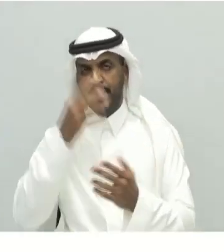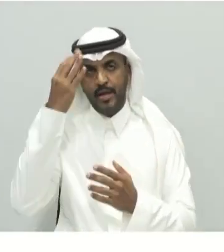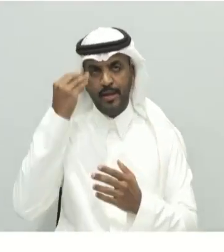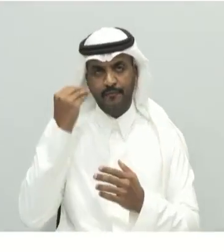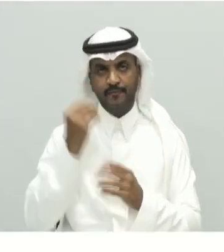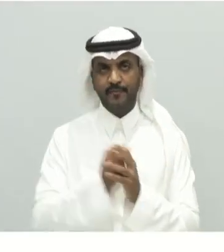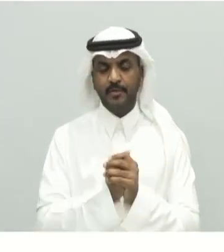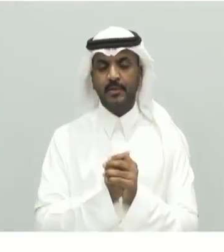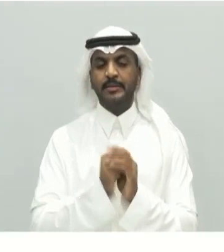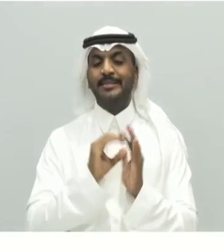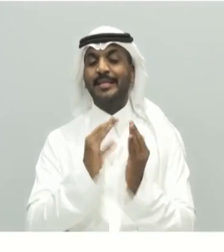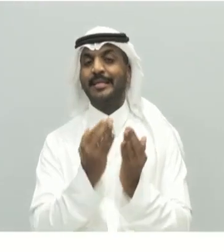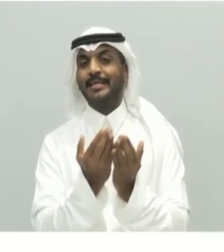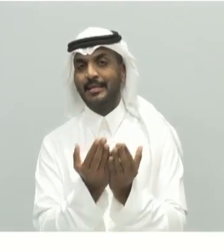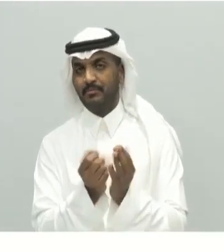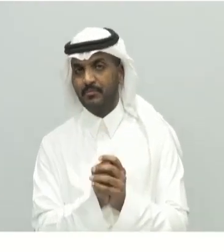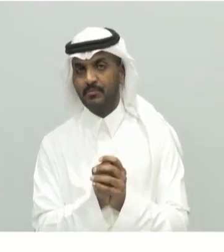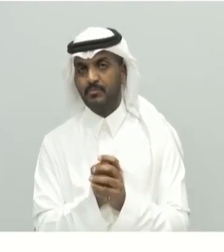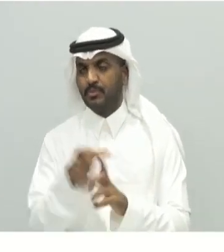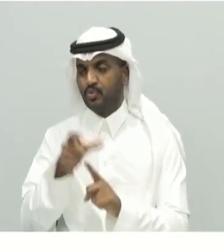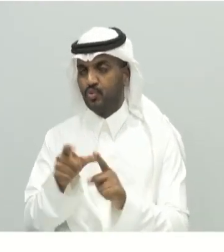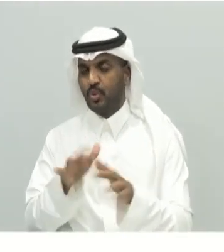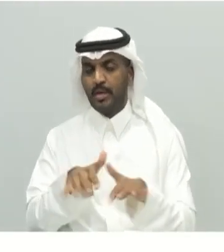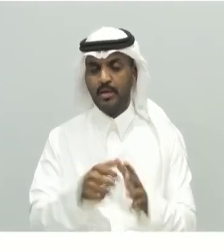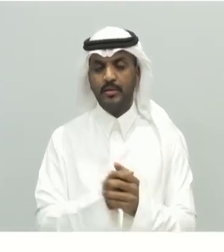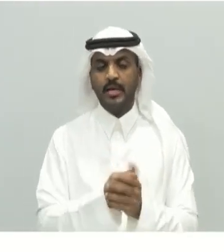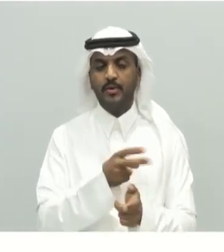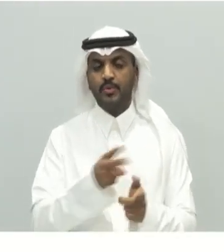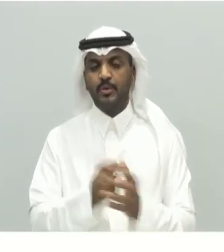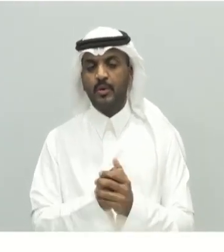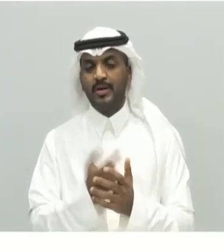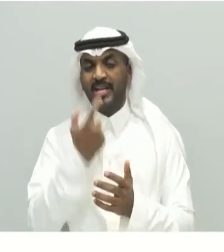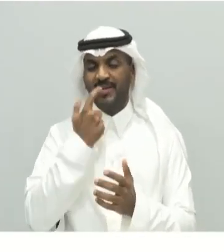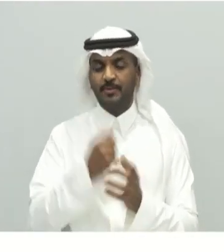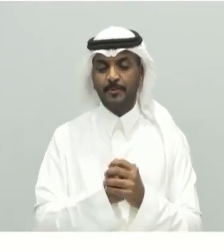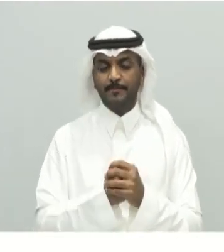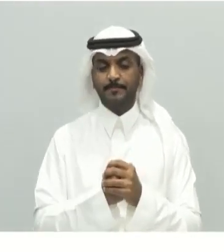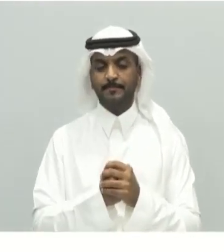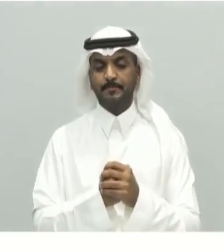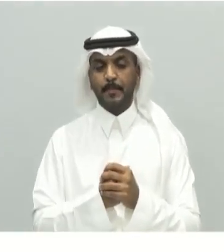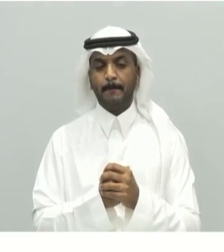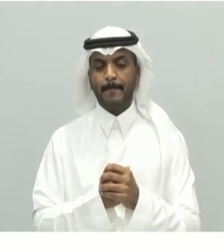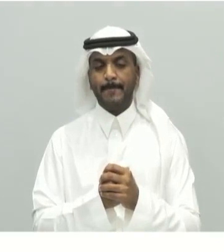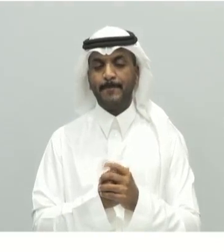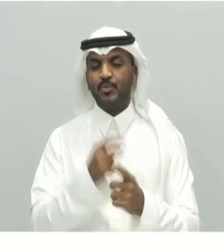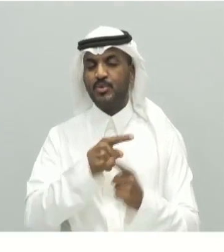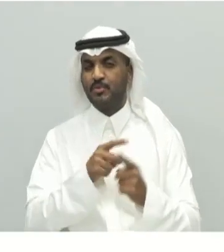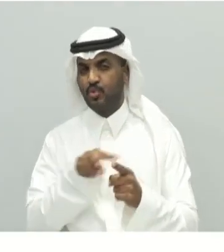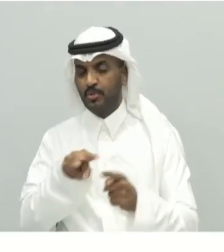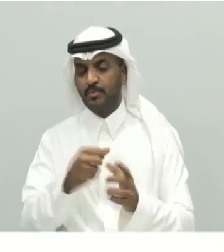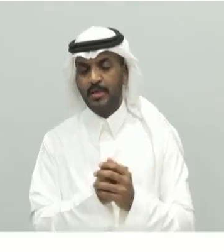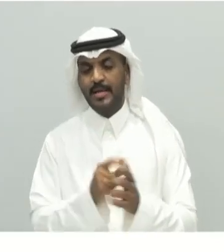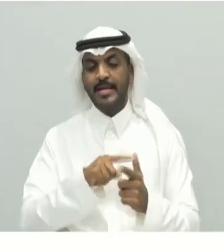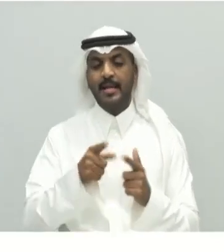ساعد على فهم تركيب السكان النوعي والعمري ونسبه كل منهما الى